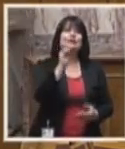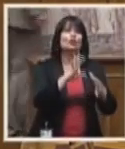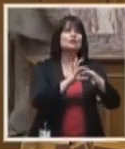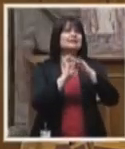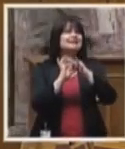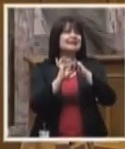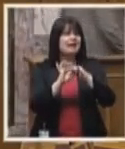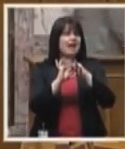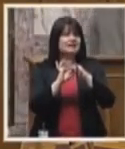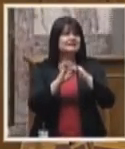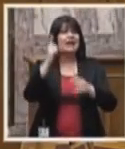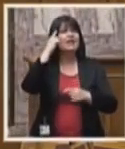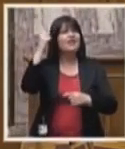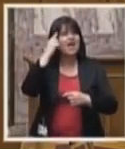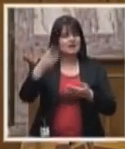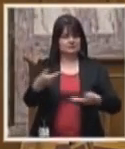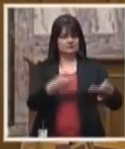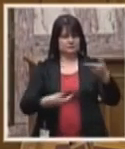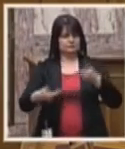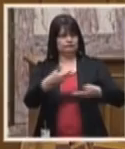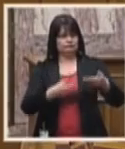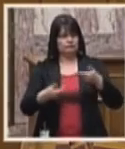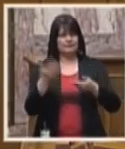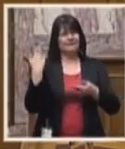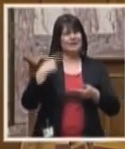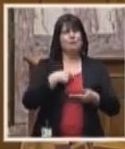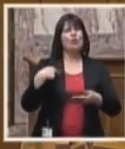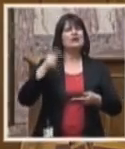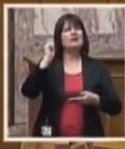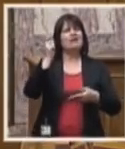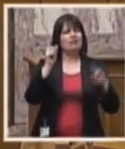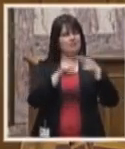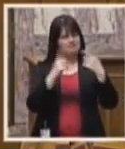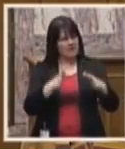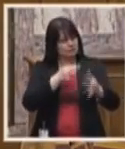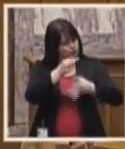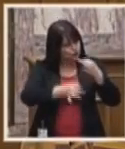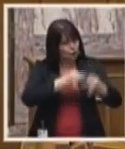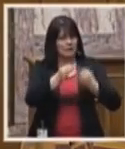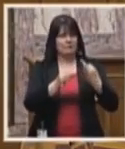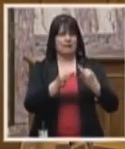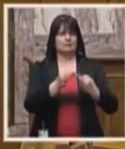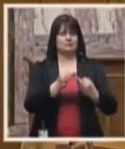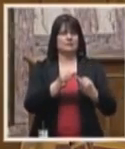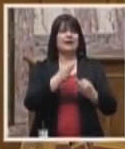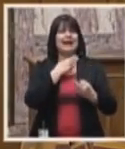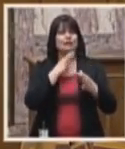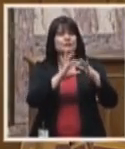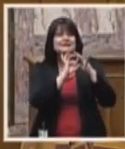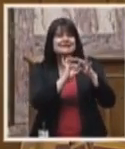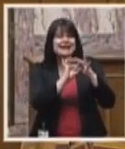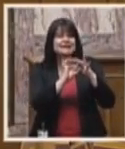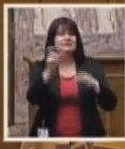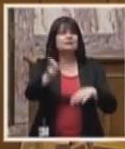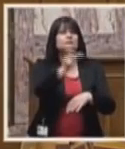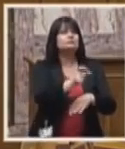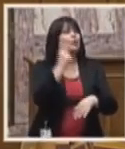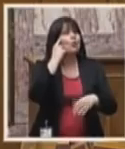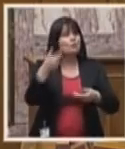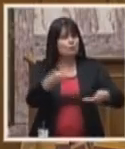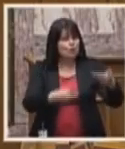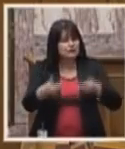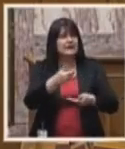την κατάθεση ιδεών, όπως είπα και στη συνάντηση με τους αρχηγούς όλων των κομμάτων. Ακούμε όλες τις θέσεις, κάθε θέση που